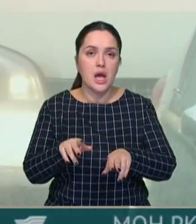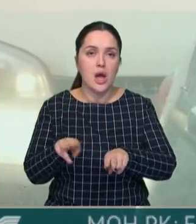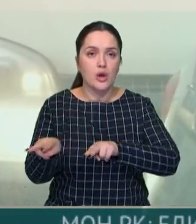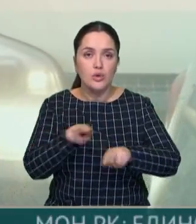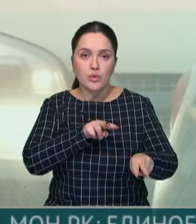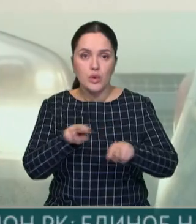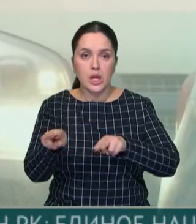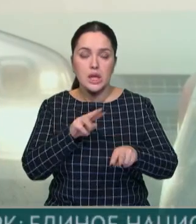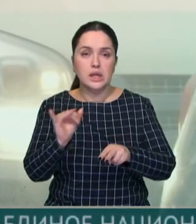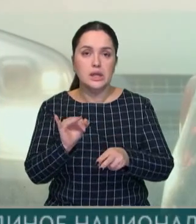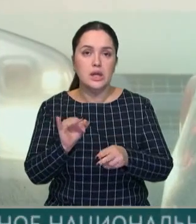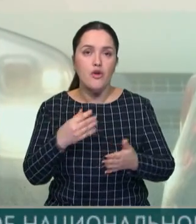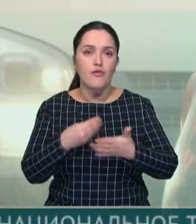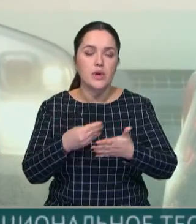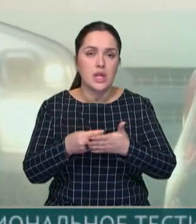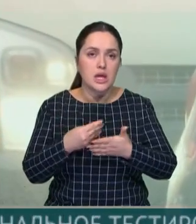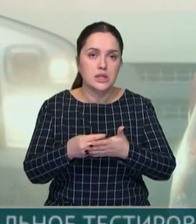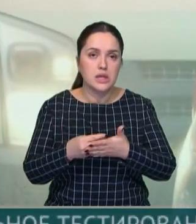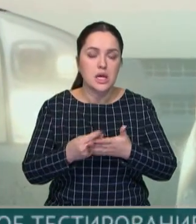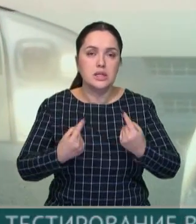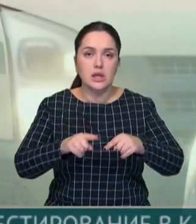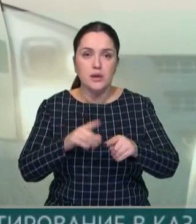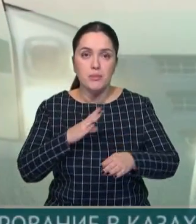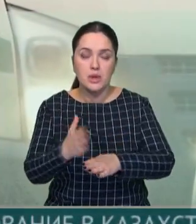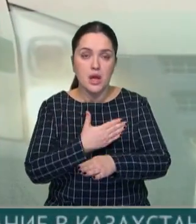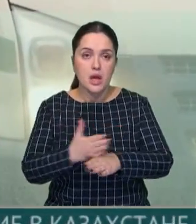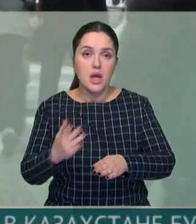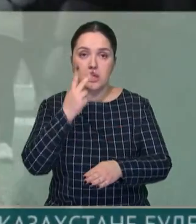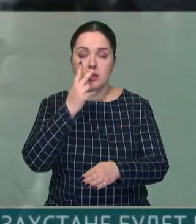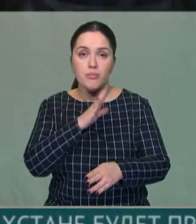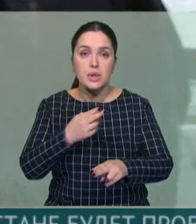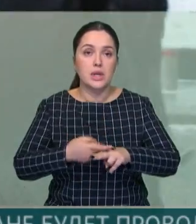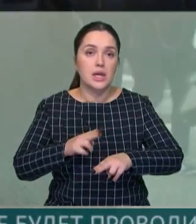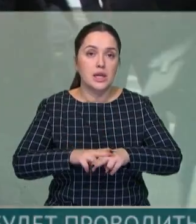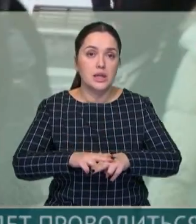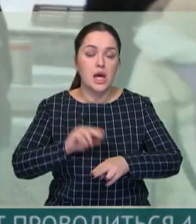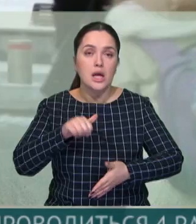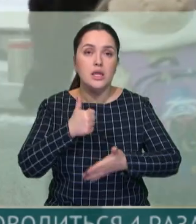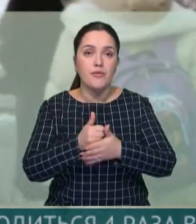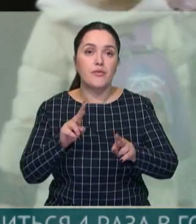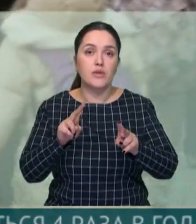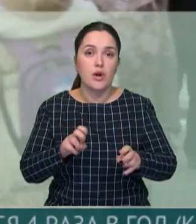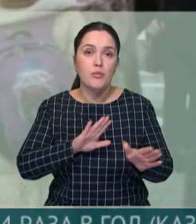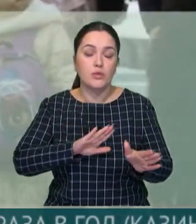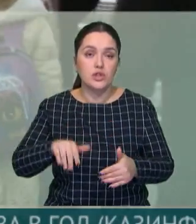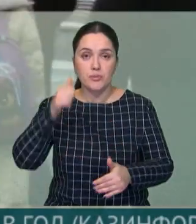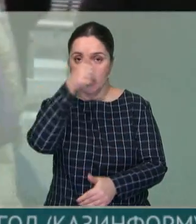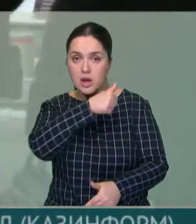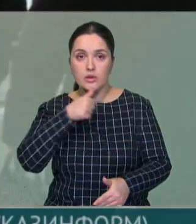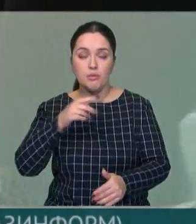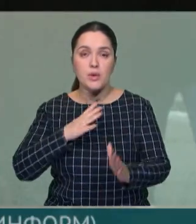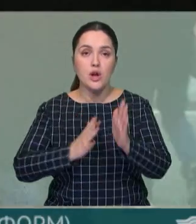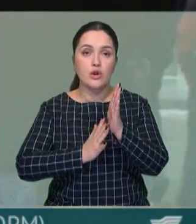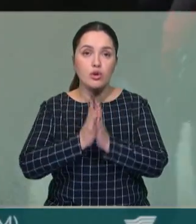и тотальная санация финансового сектора. Однако, несмотря на это, одним из основных трендов в минувшем году стал взрывной